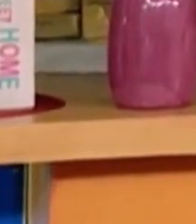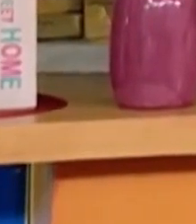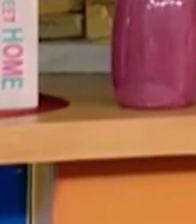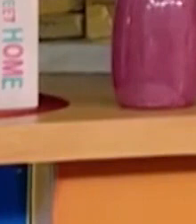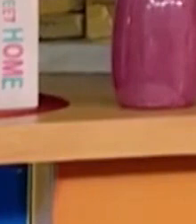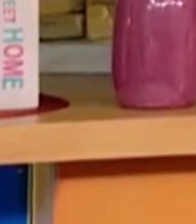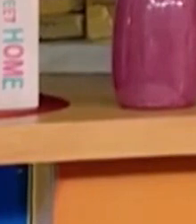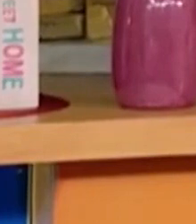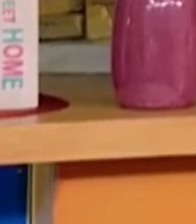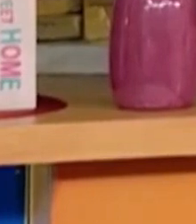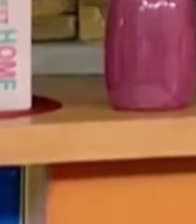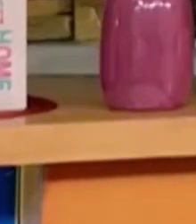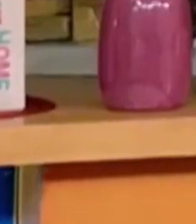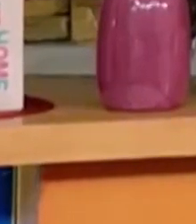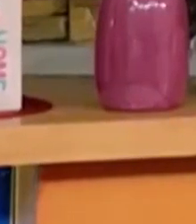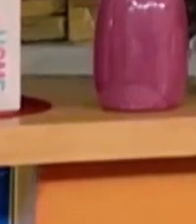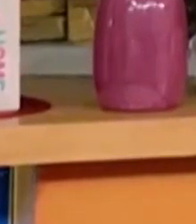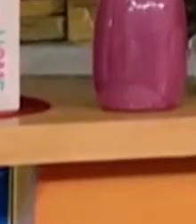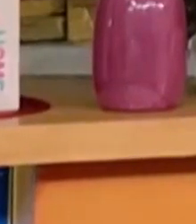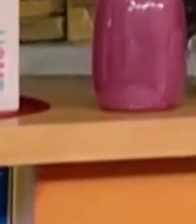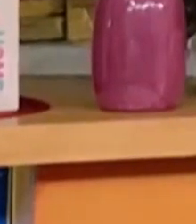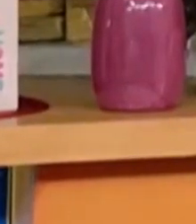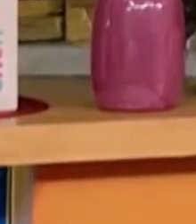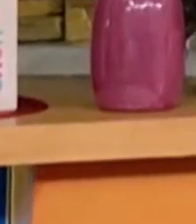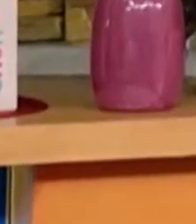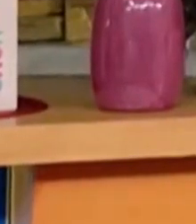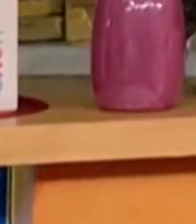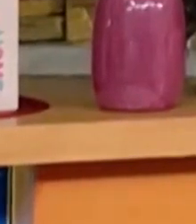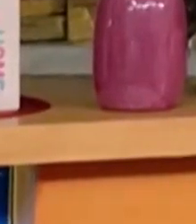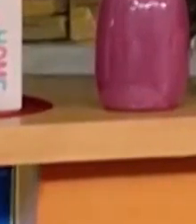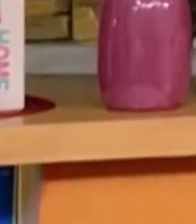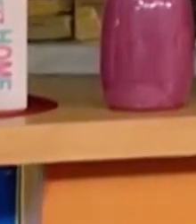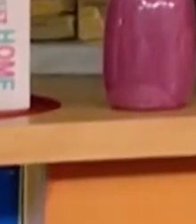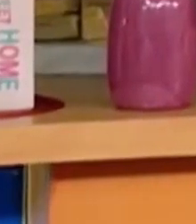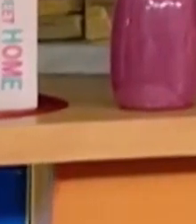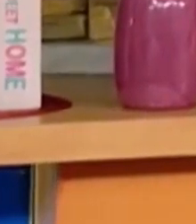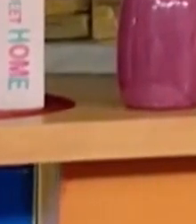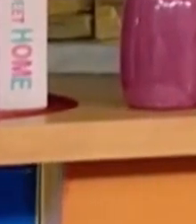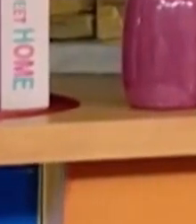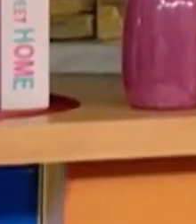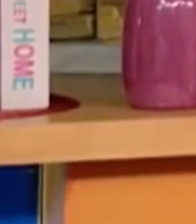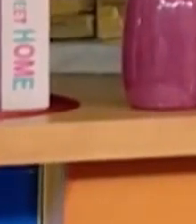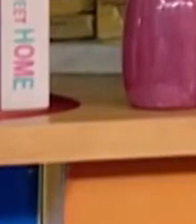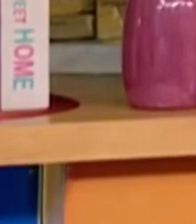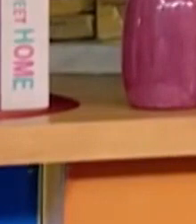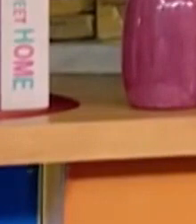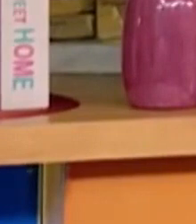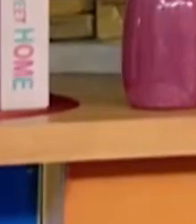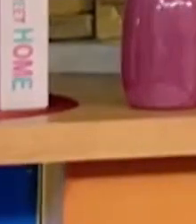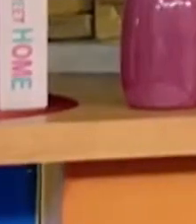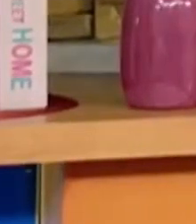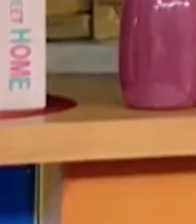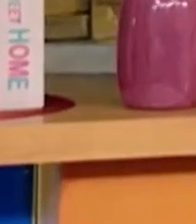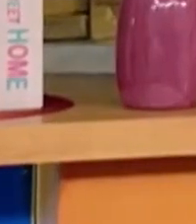youtube.com/GMA News. I-click lang ang subscribe button. At sa mga kapuso abroad, maaari kaming masubaybayan